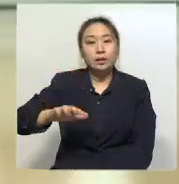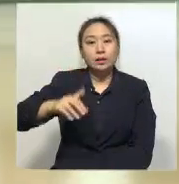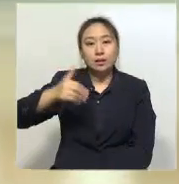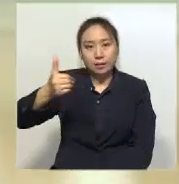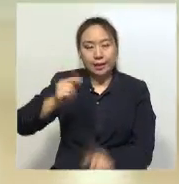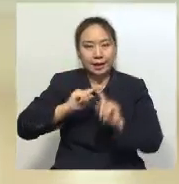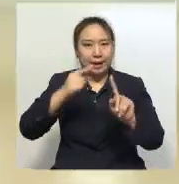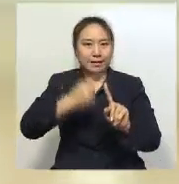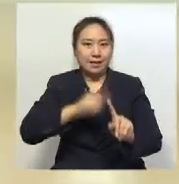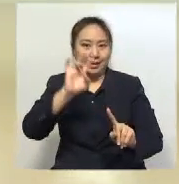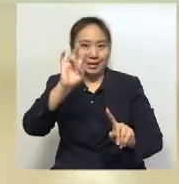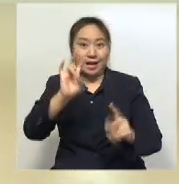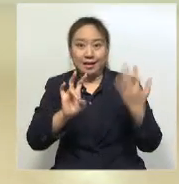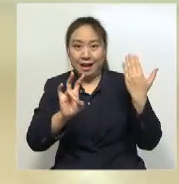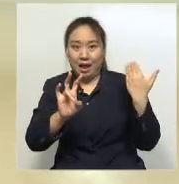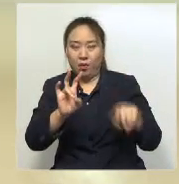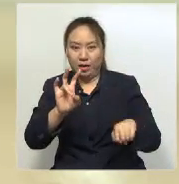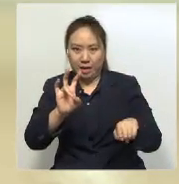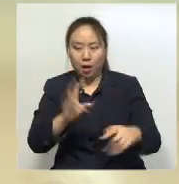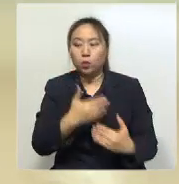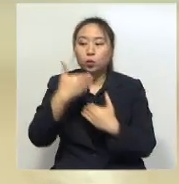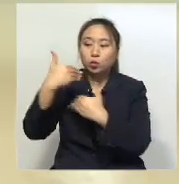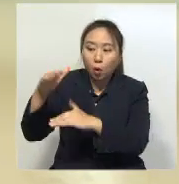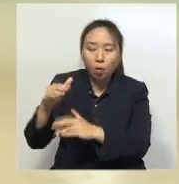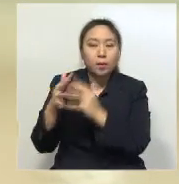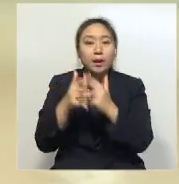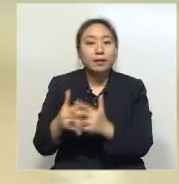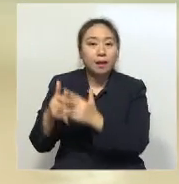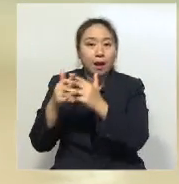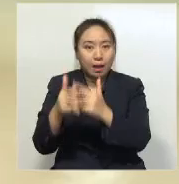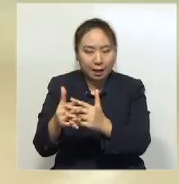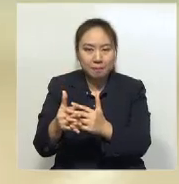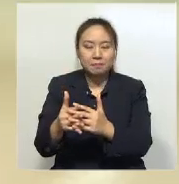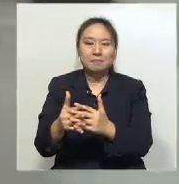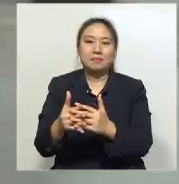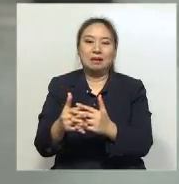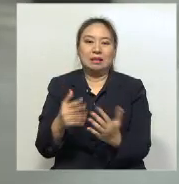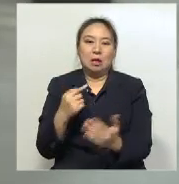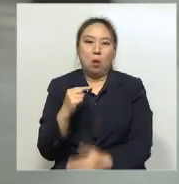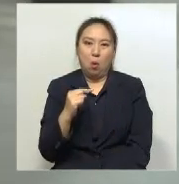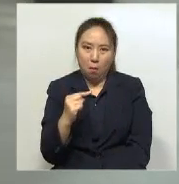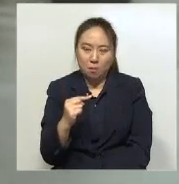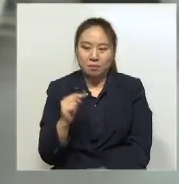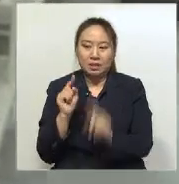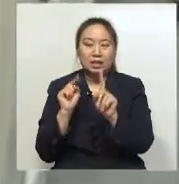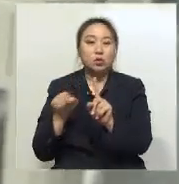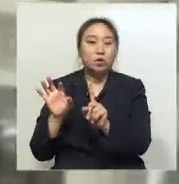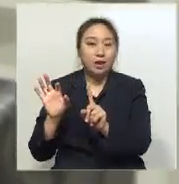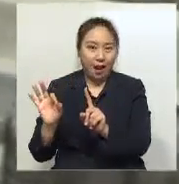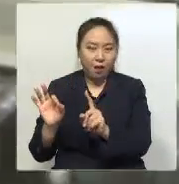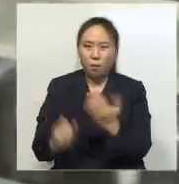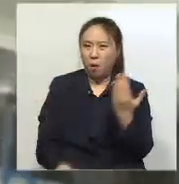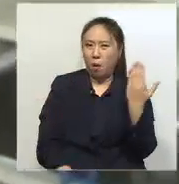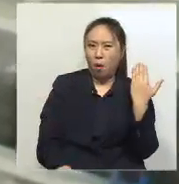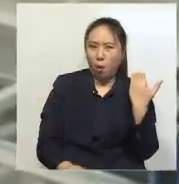รกฎาคมที่ผ่านมาการส่งออกไปตลาดสหรัฐอเมริกาเริ่มติดลบร้อยละ 1.9 จากเดือนก่อน